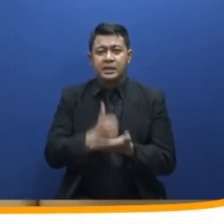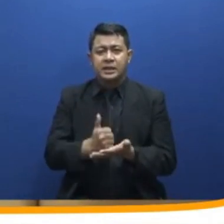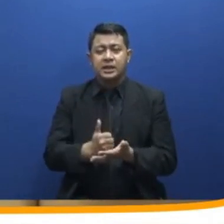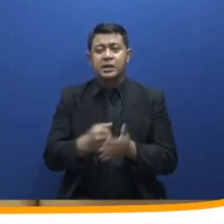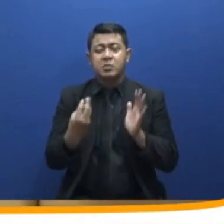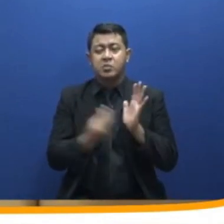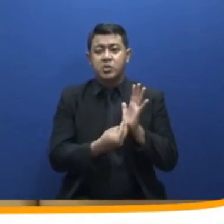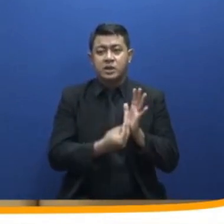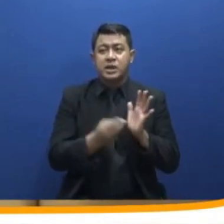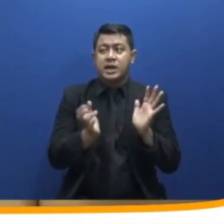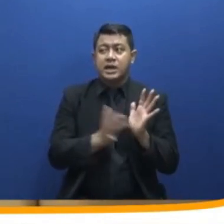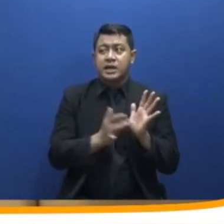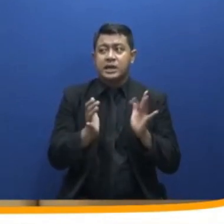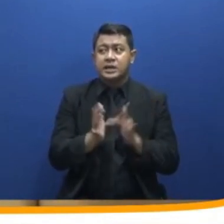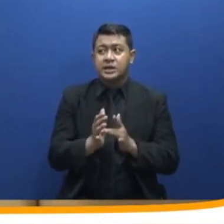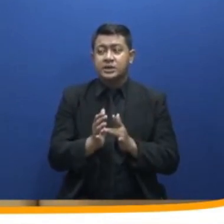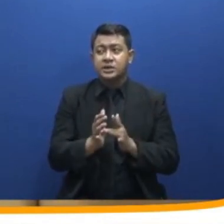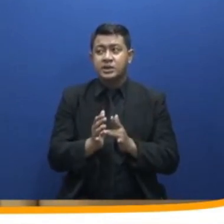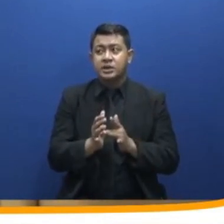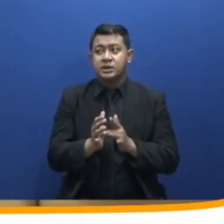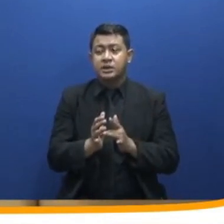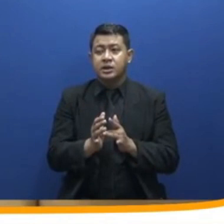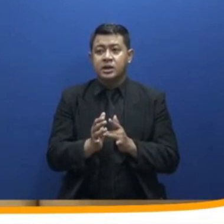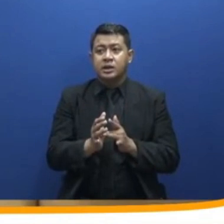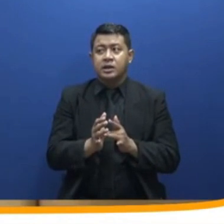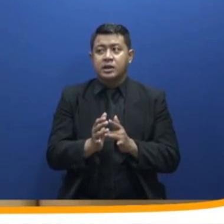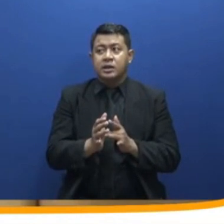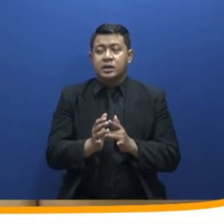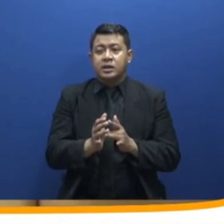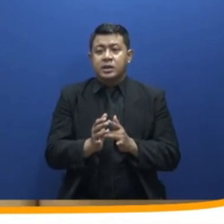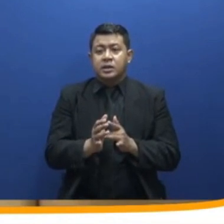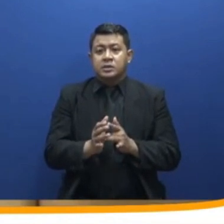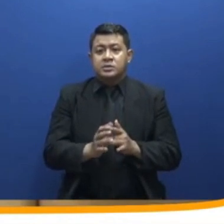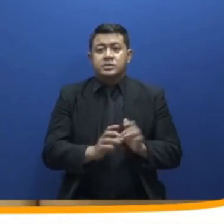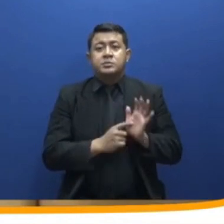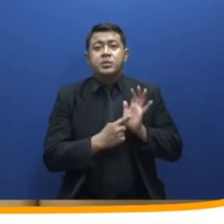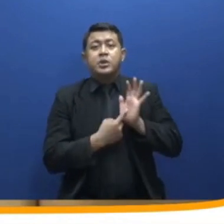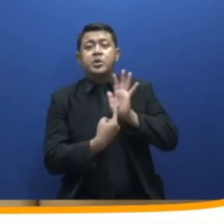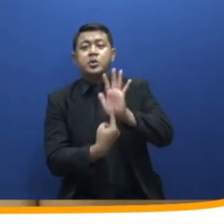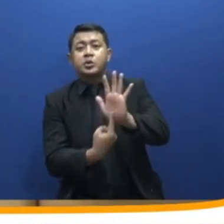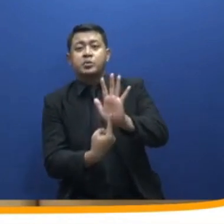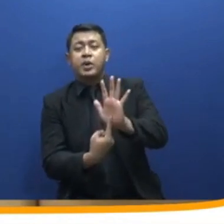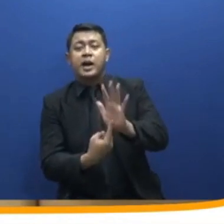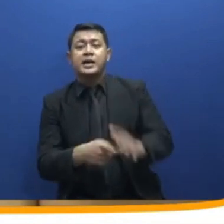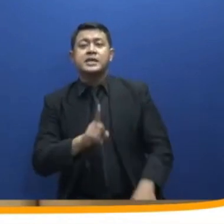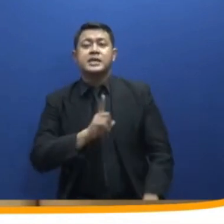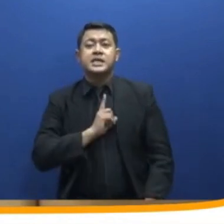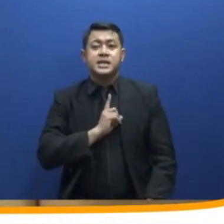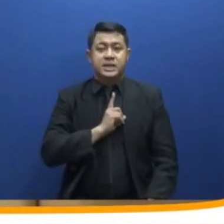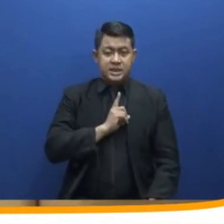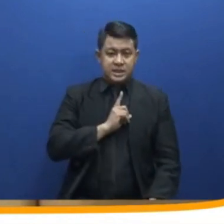orang Jawa mengatakan nyetok at Oi tahu apa terjemahannya Hai Yesus menampakan